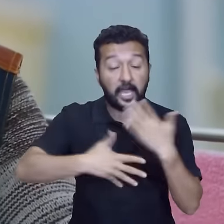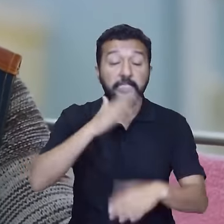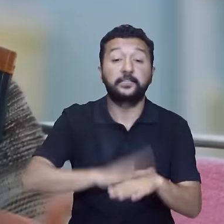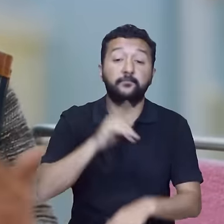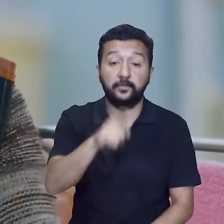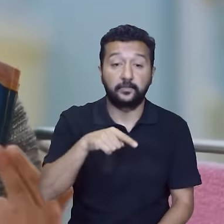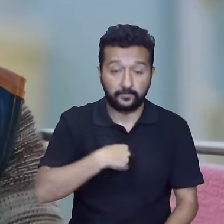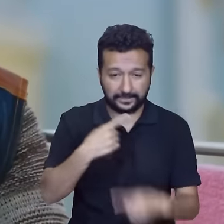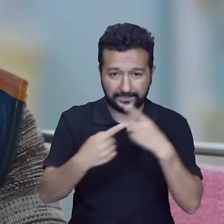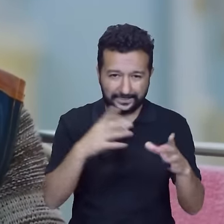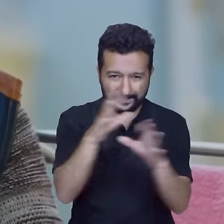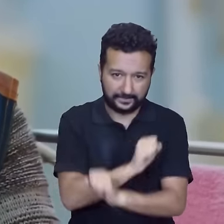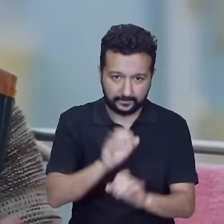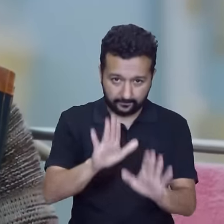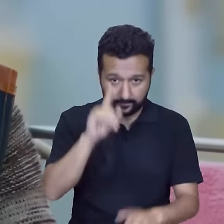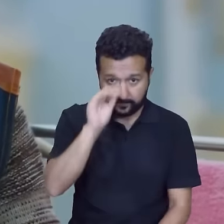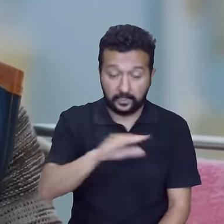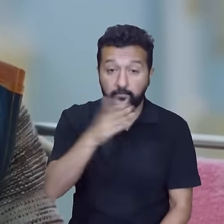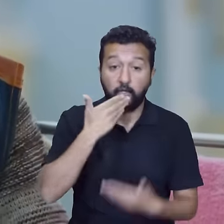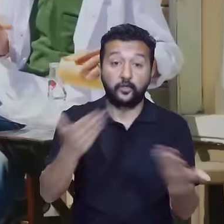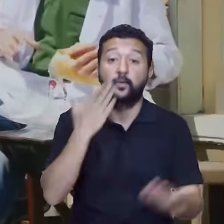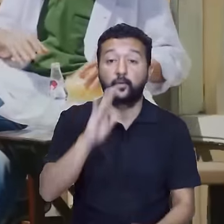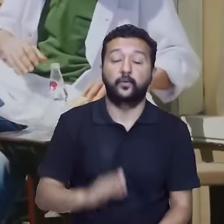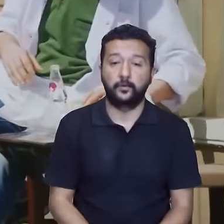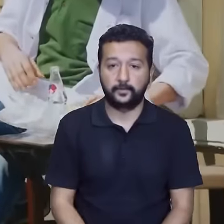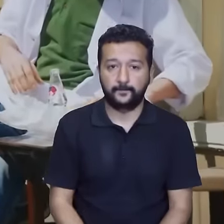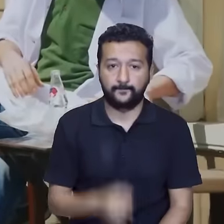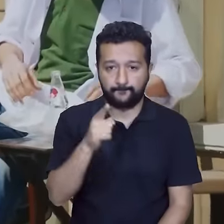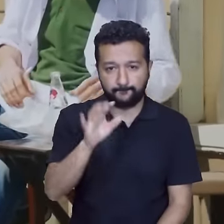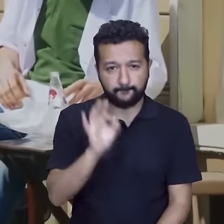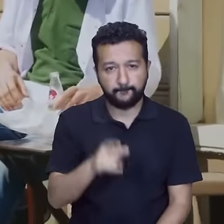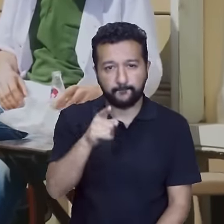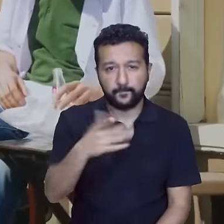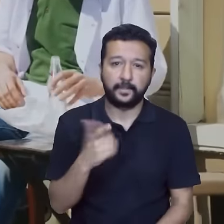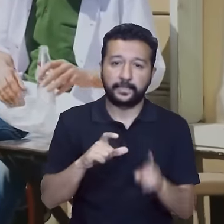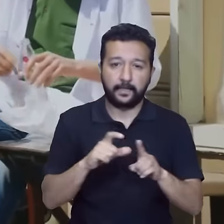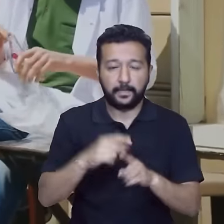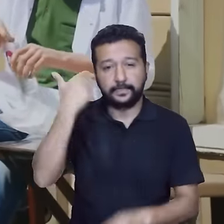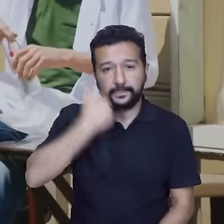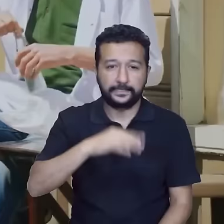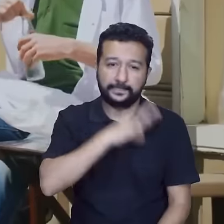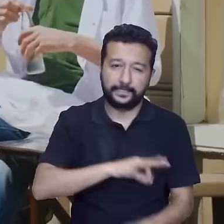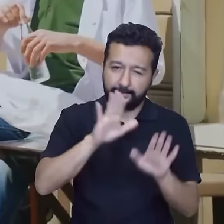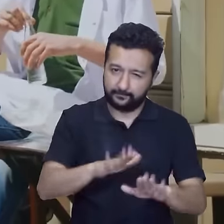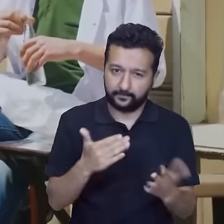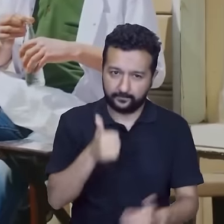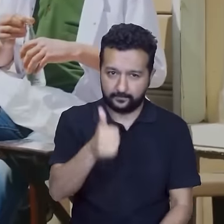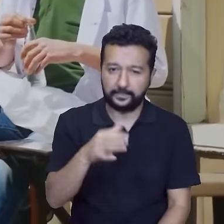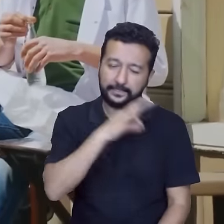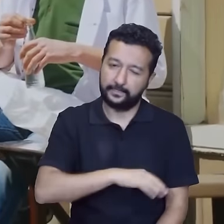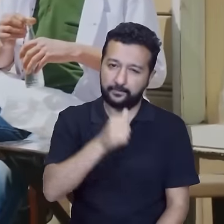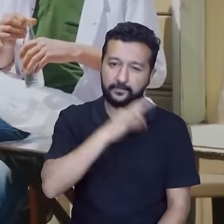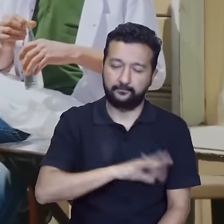karıştırma. Bunlar bizim aramızda sır tamam mı? Kimseye tamam. Söylemek yok. Aynen. Sen de tabii bu sayede damat tıraşından cebi dolduruyorsun ha. Burası şişiyor